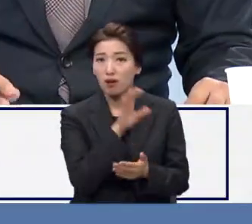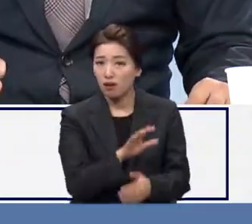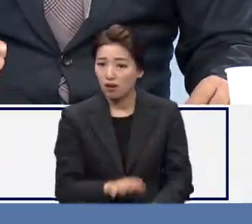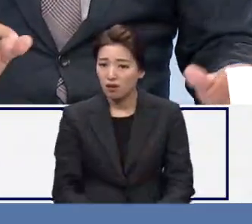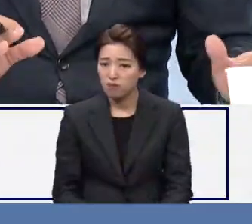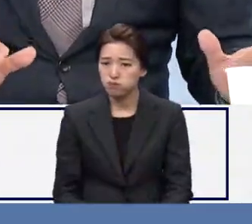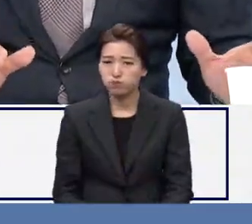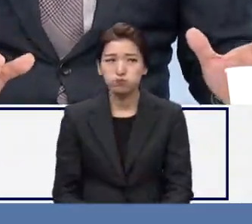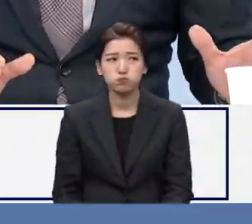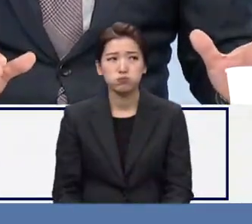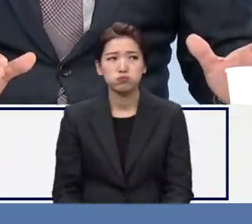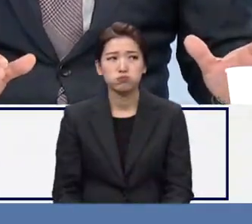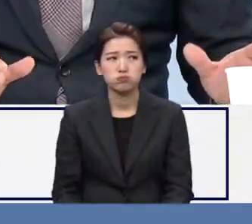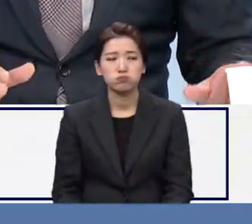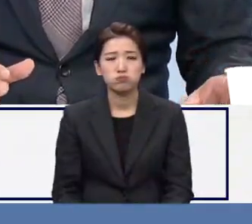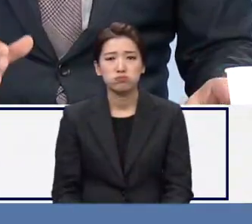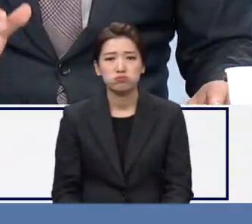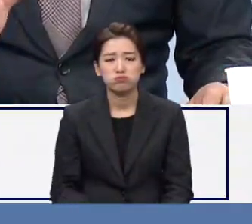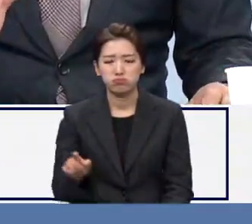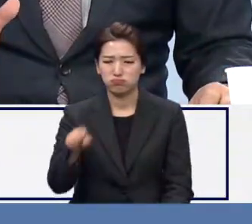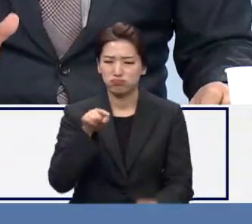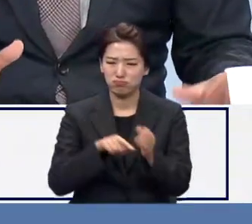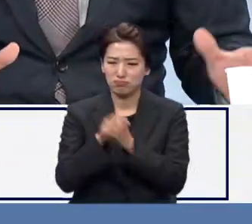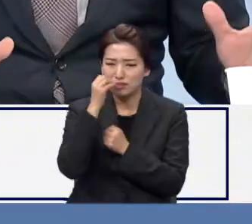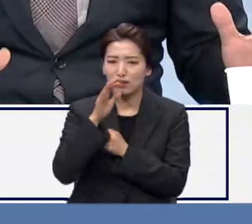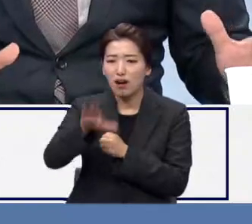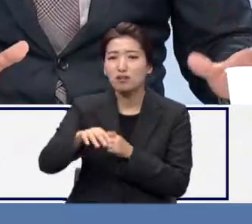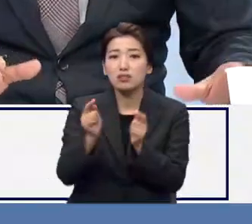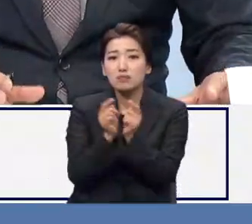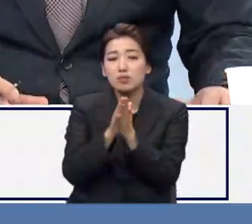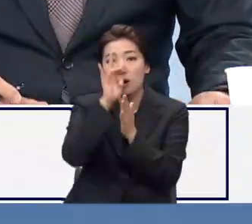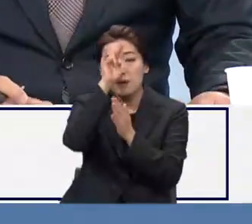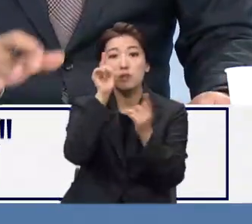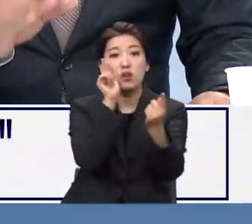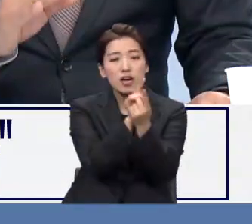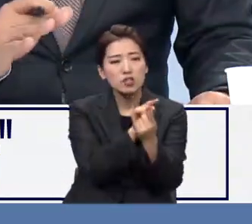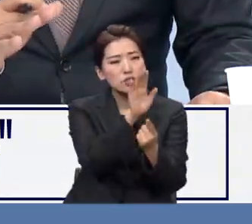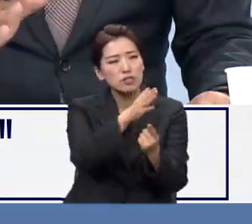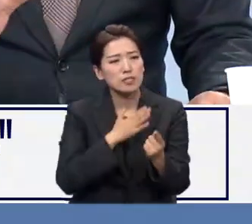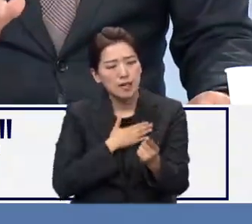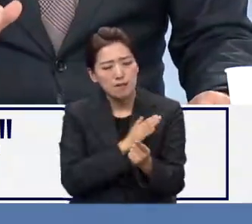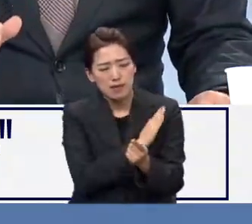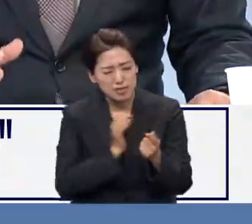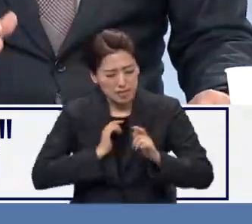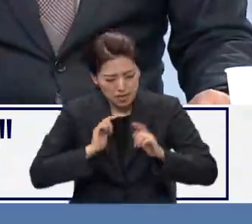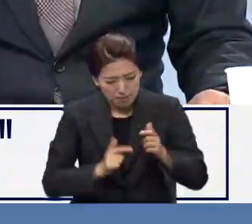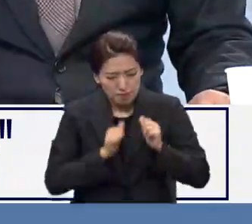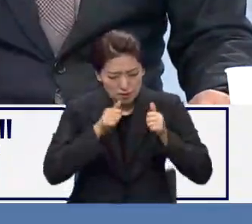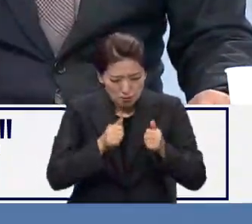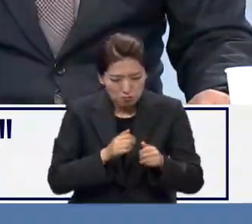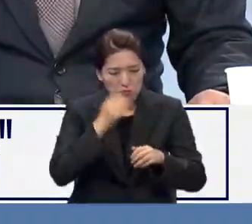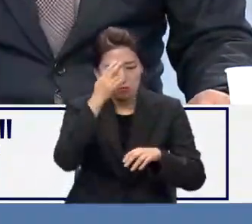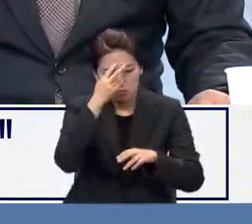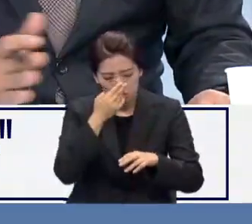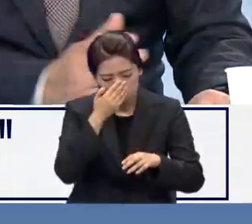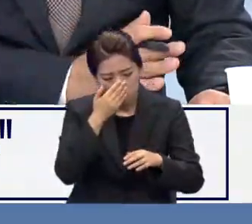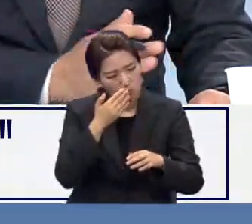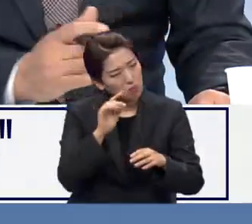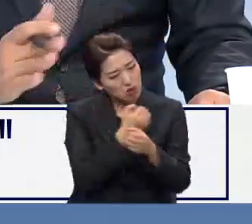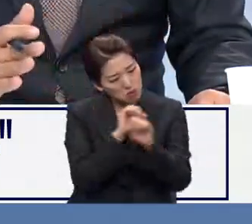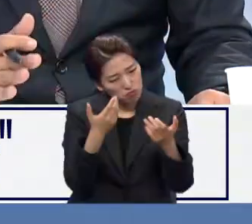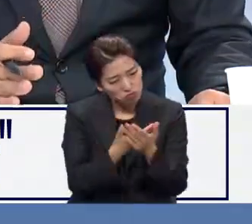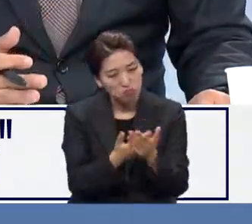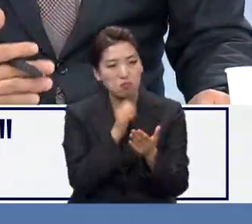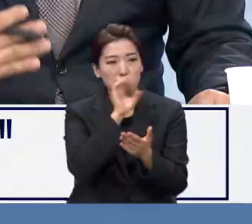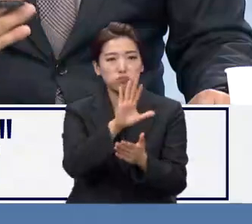것은 맥락이 상당히 잘못된 것이고 오히려 그와 같은 것이 전체적으로 봤을 때는 TK 민심에서 거슬렀다 보는 것이